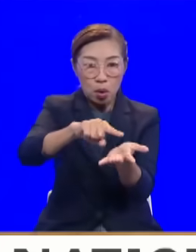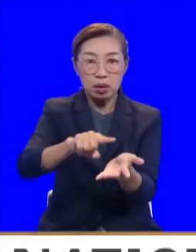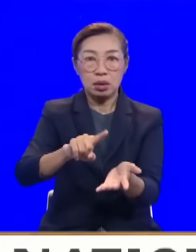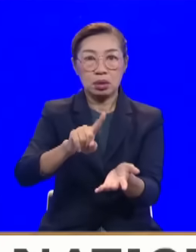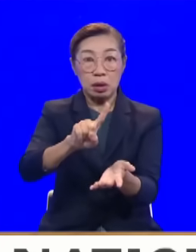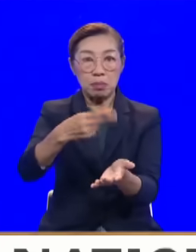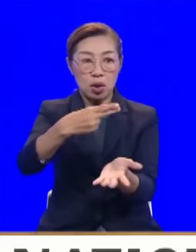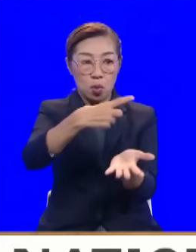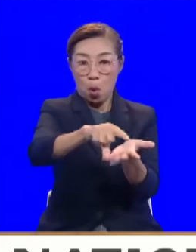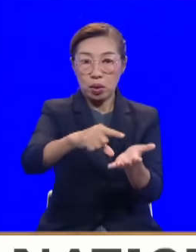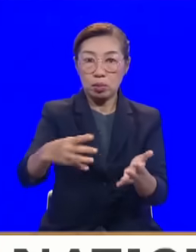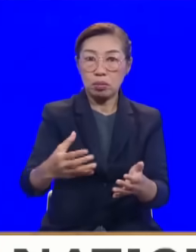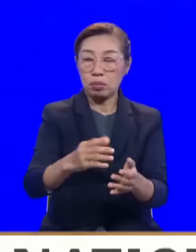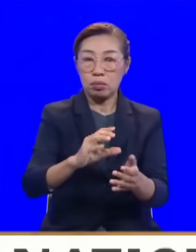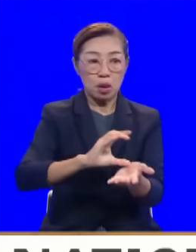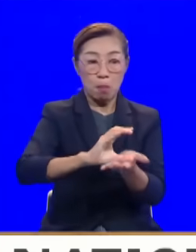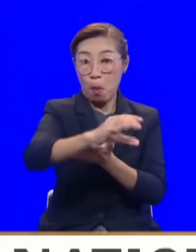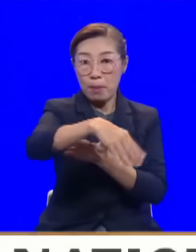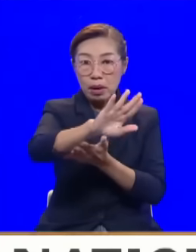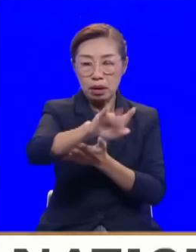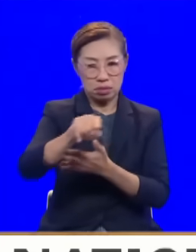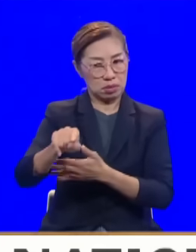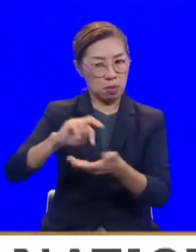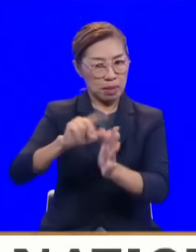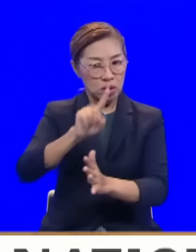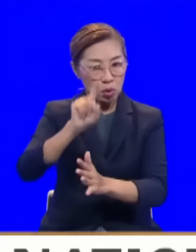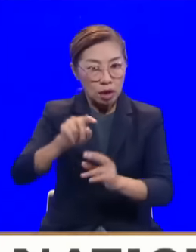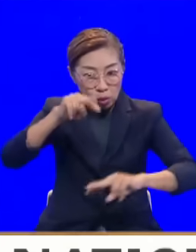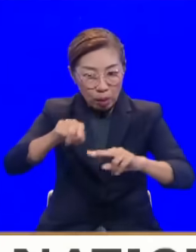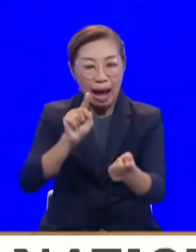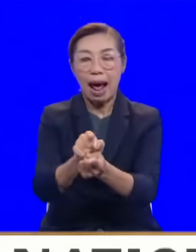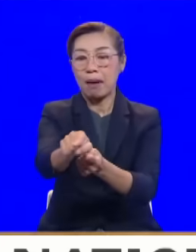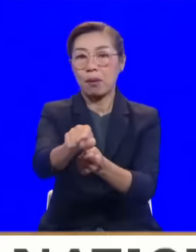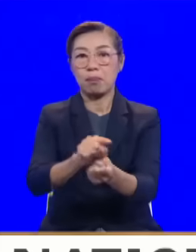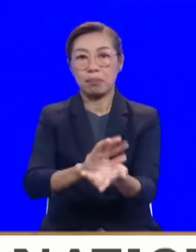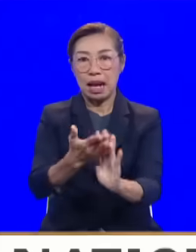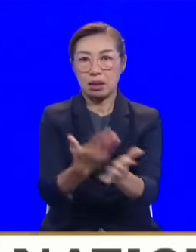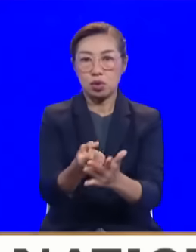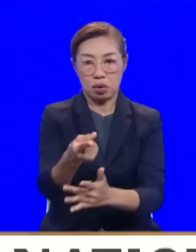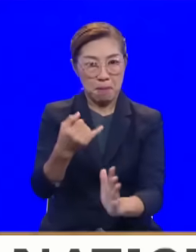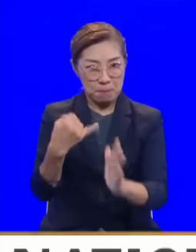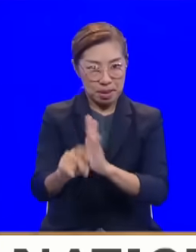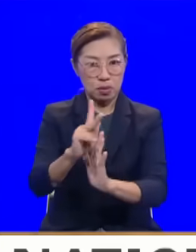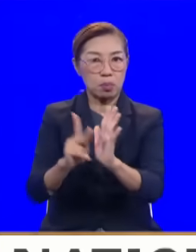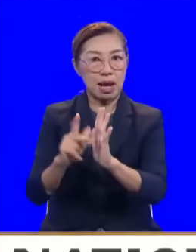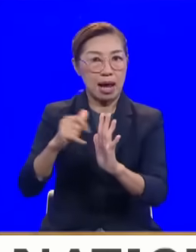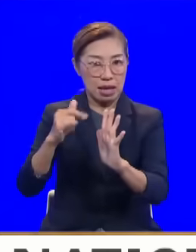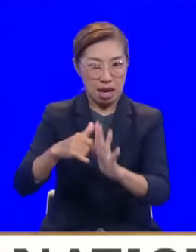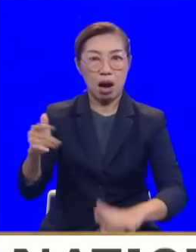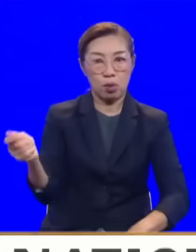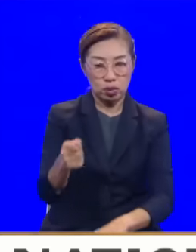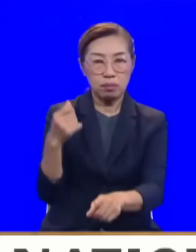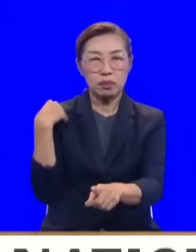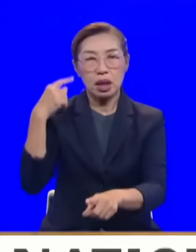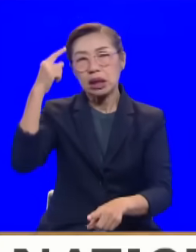บต้องดำเนินคดีนะครับเป็นคดีความเป็นคดีอาญานะครับอันนี้ก็เรียนเตือนด้วยความหวังดีนะครับคิดว่าไม่มีคนทำมากเท่า